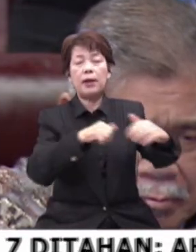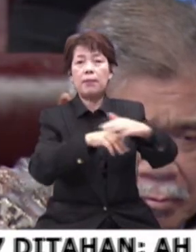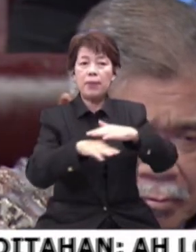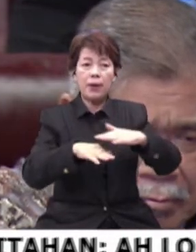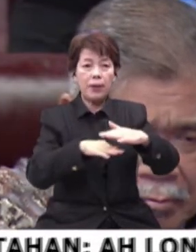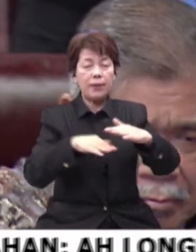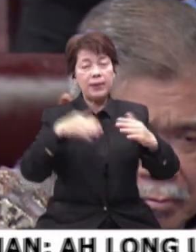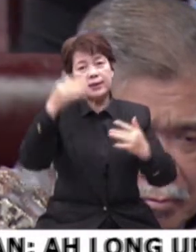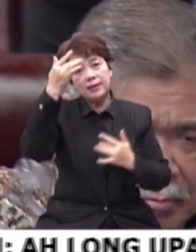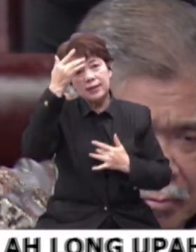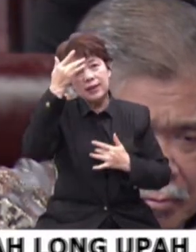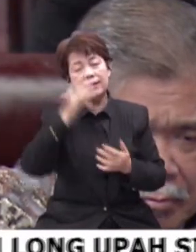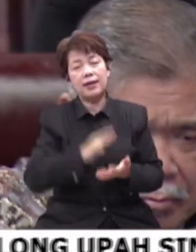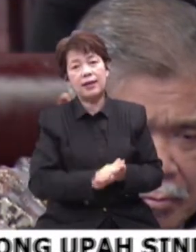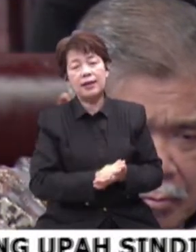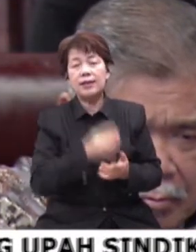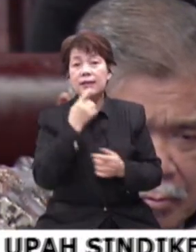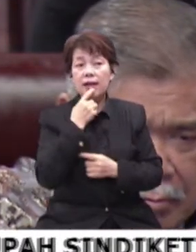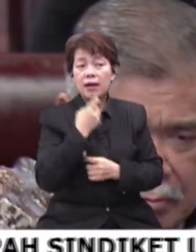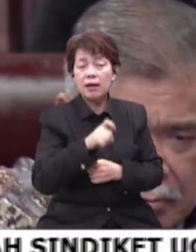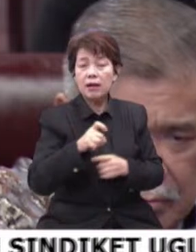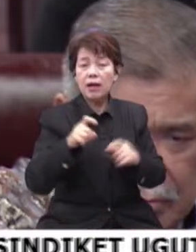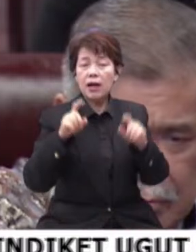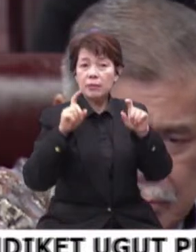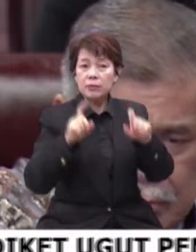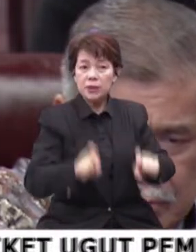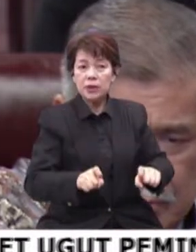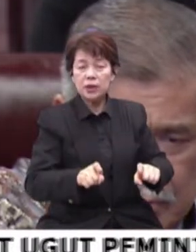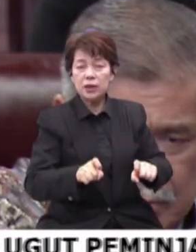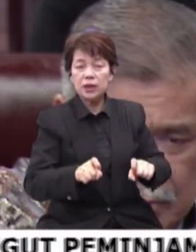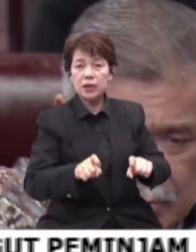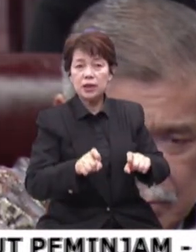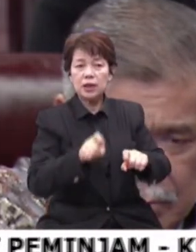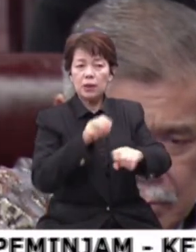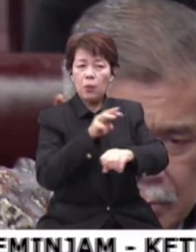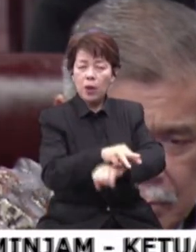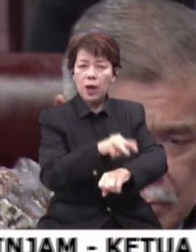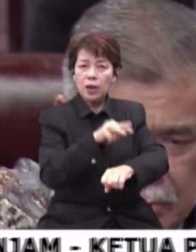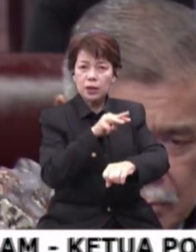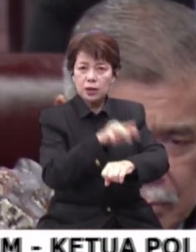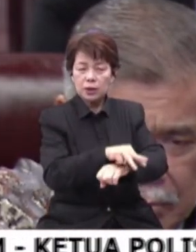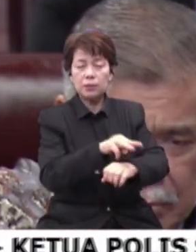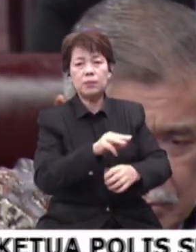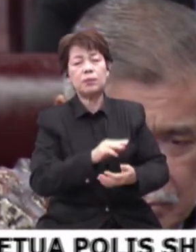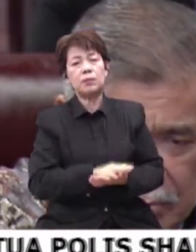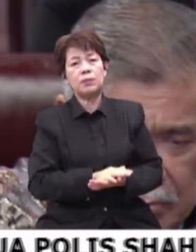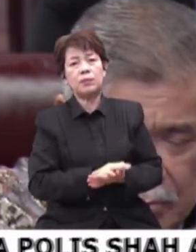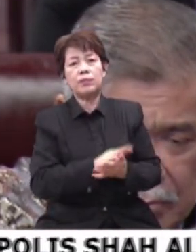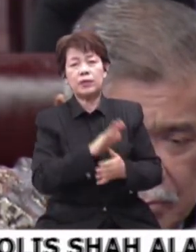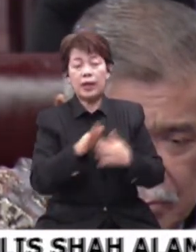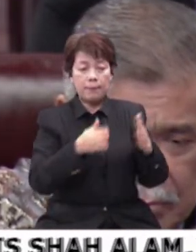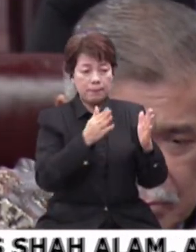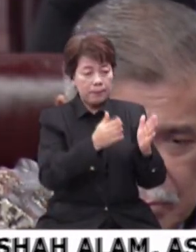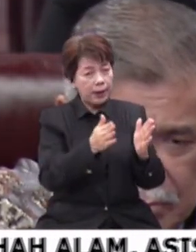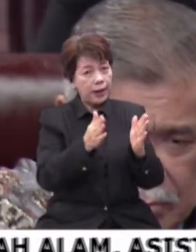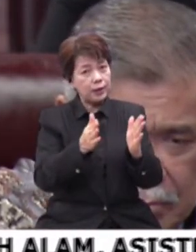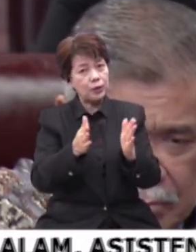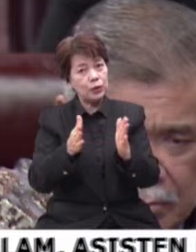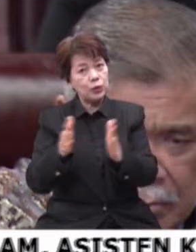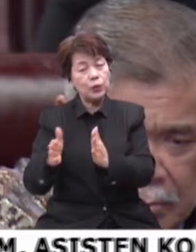adalah diarahkan untuk memastikan jadwal bekerja anggota Kementerian diatur dengan sebaik mungkin